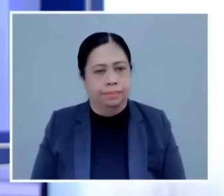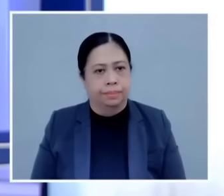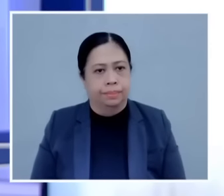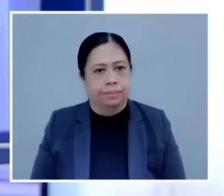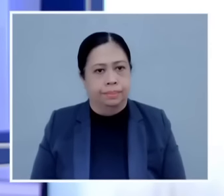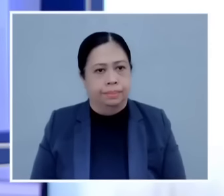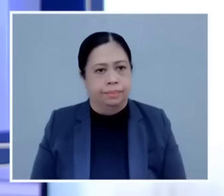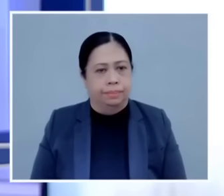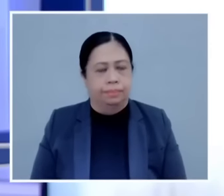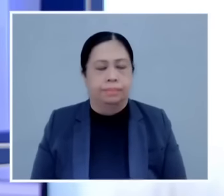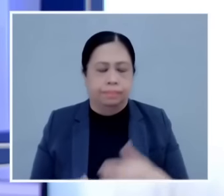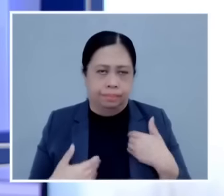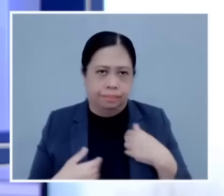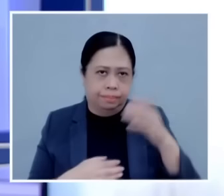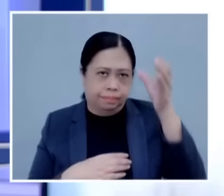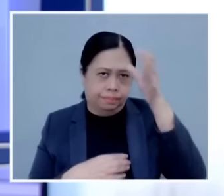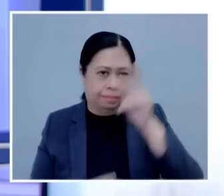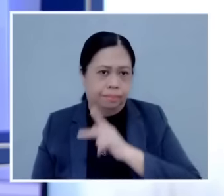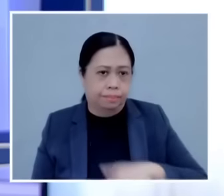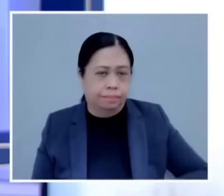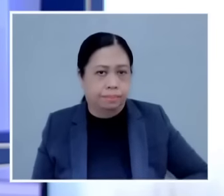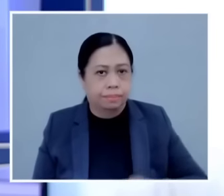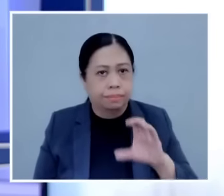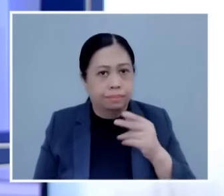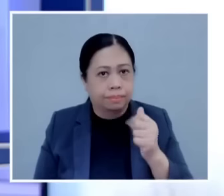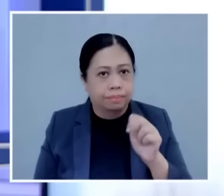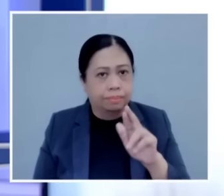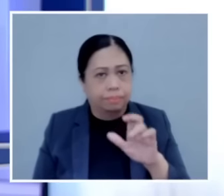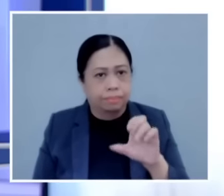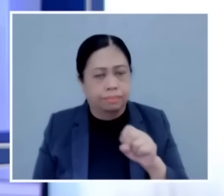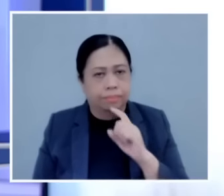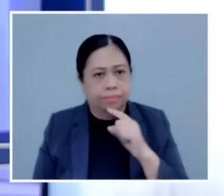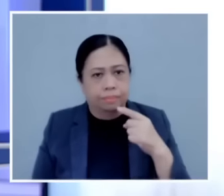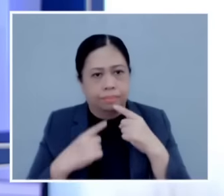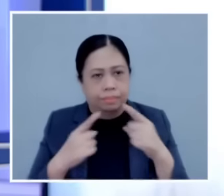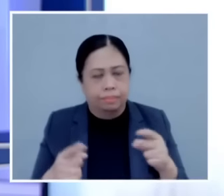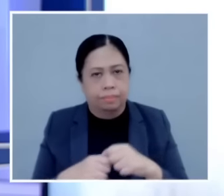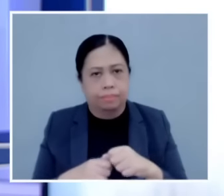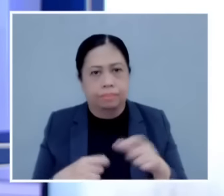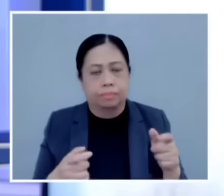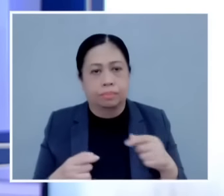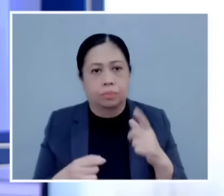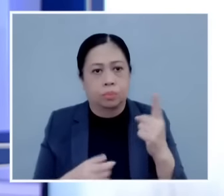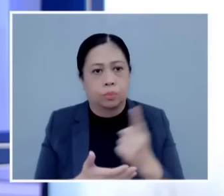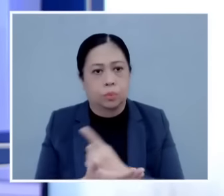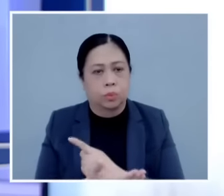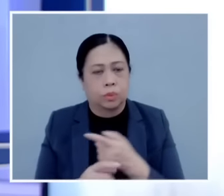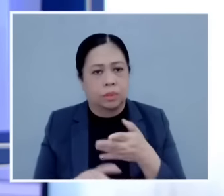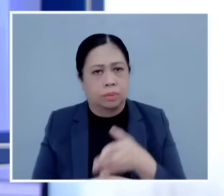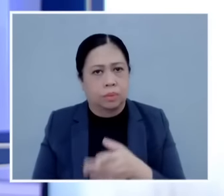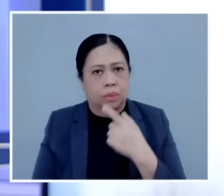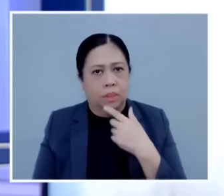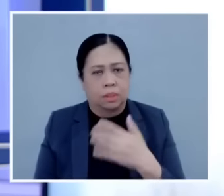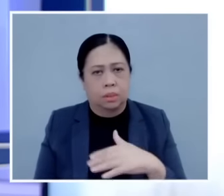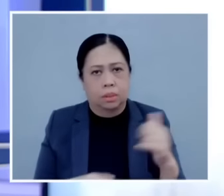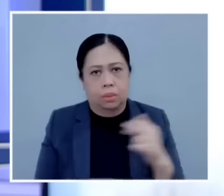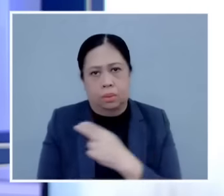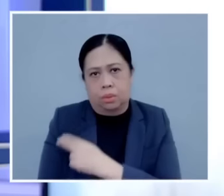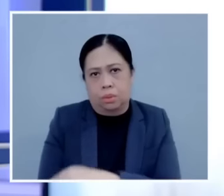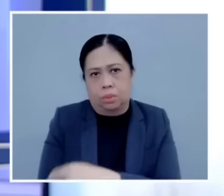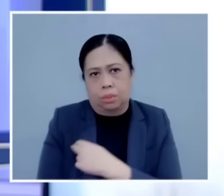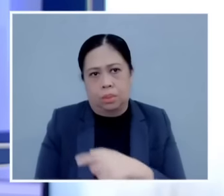May cancer si King Charles. Ito po ang inanunsyo ng Buckingham Palace isang linggo matapos lumabas sa ospital ang hari